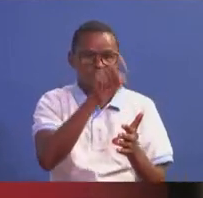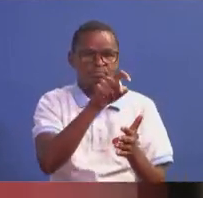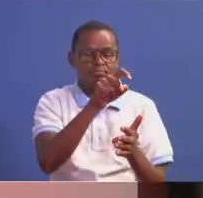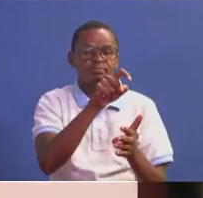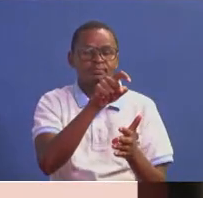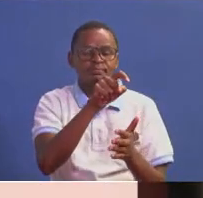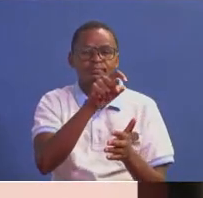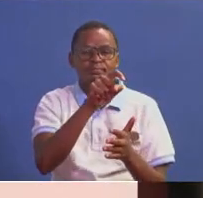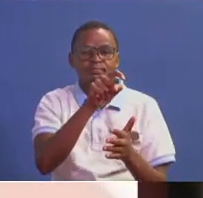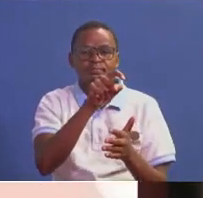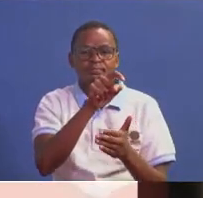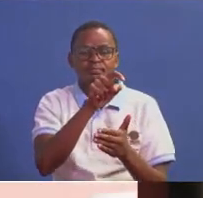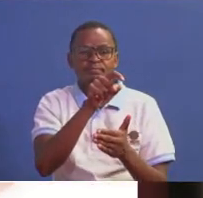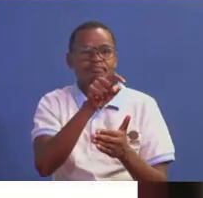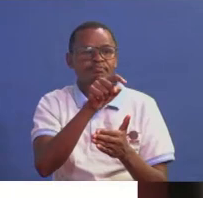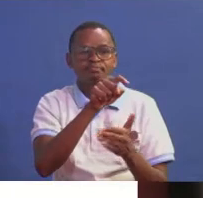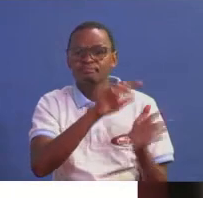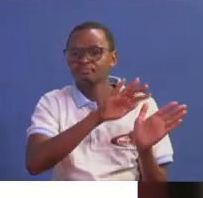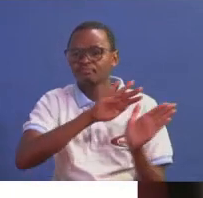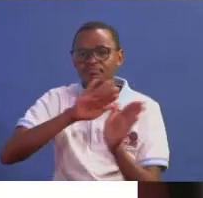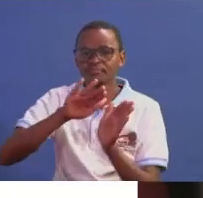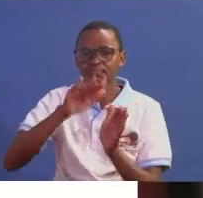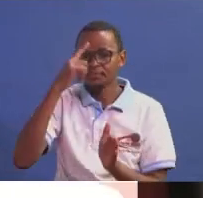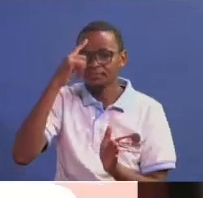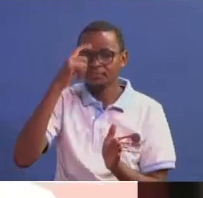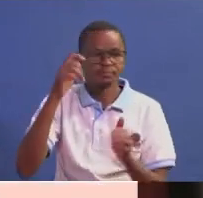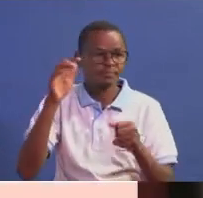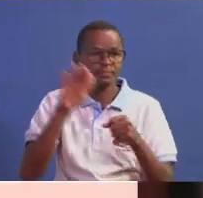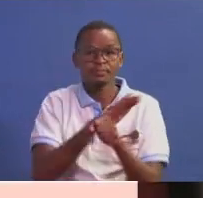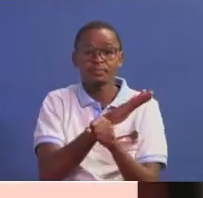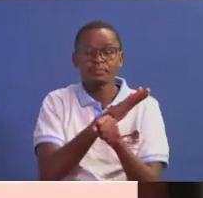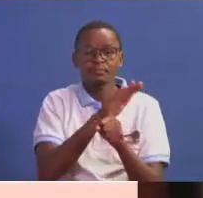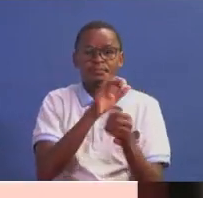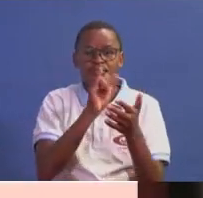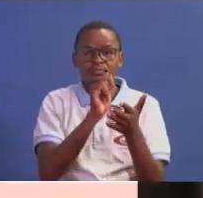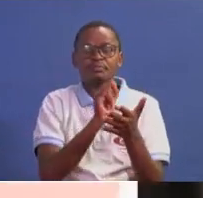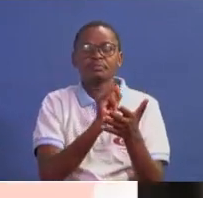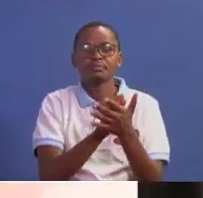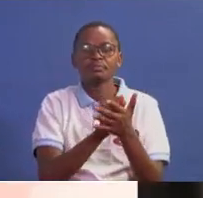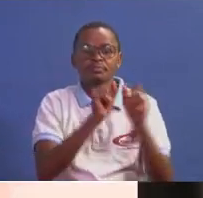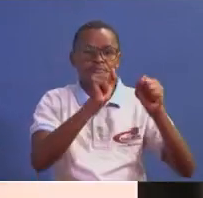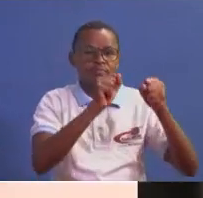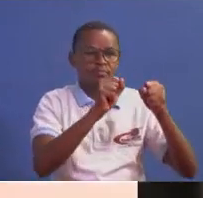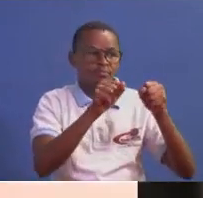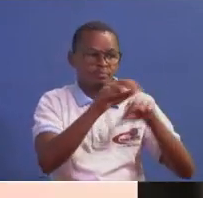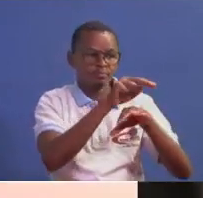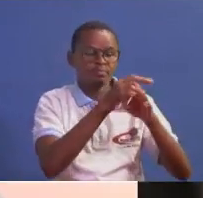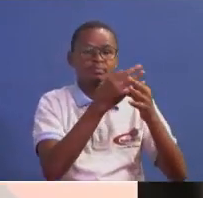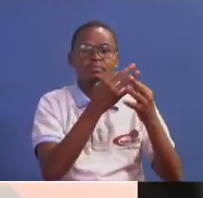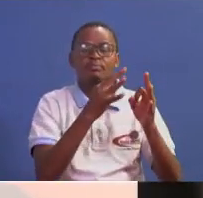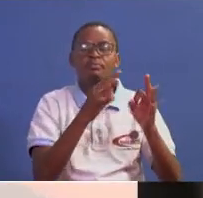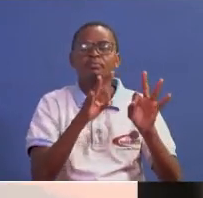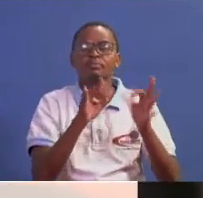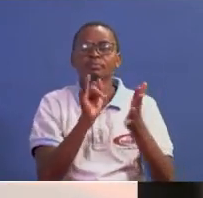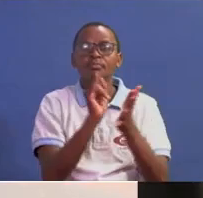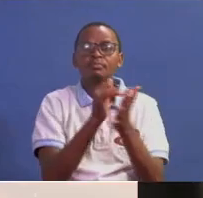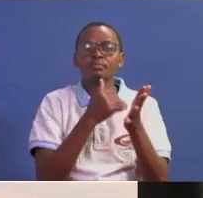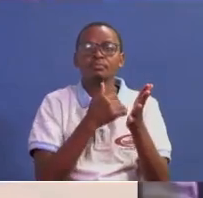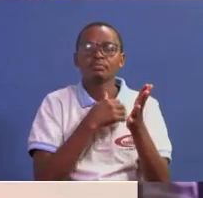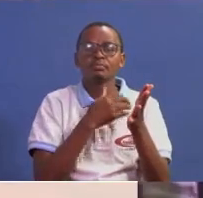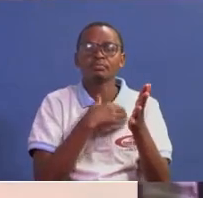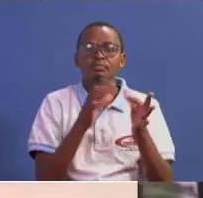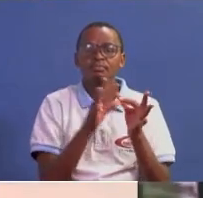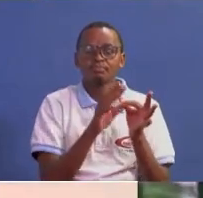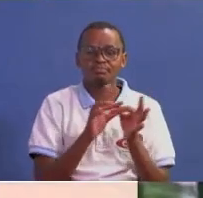tunafaa kukilaani na kukikataa kabisa. Ndivosa tuweze kuwa taifa huru, taifa ambalo liko na